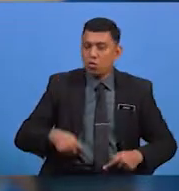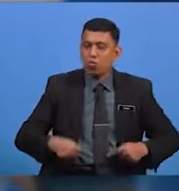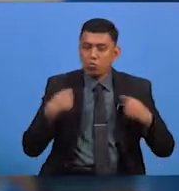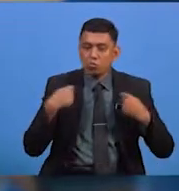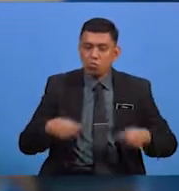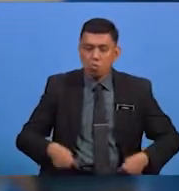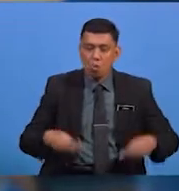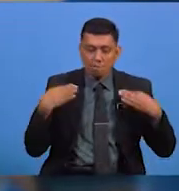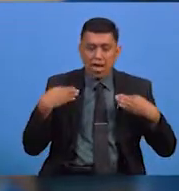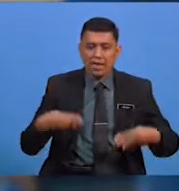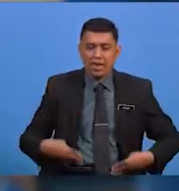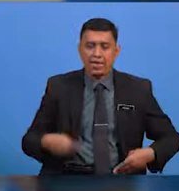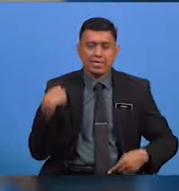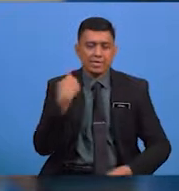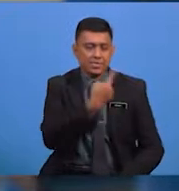kita.